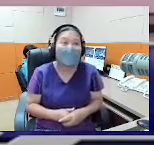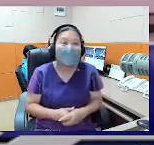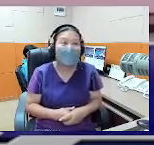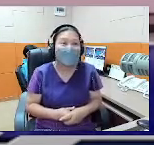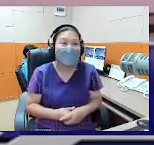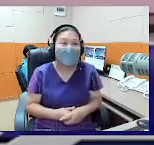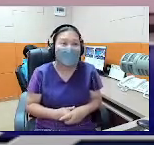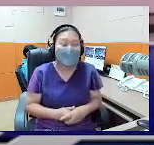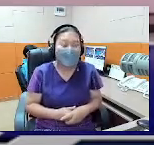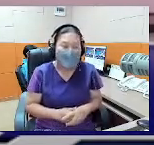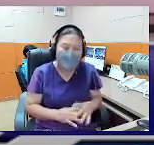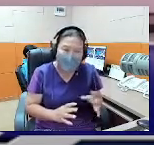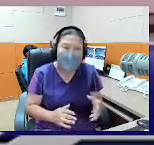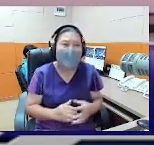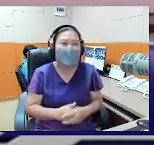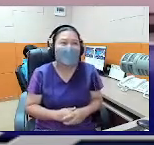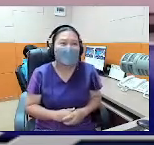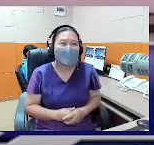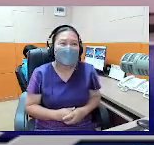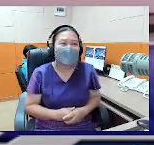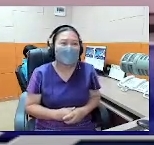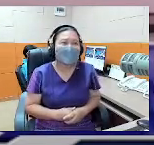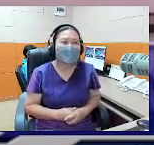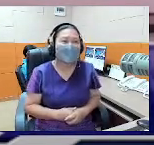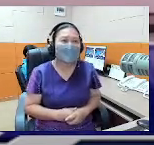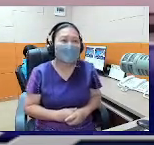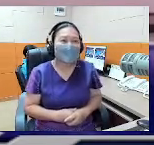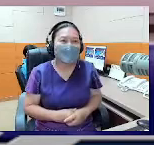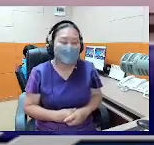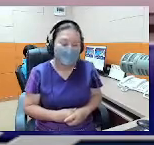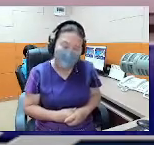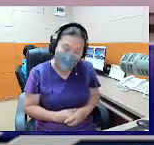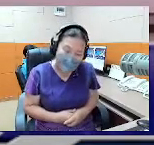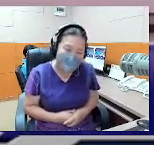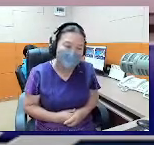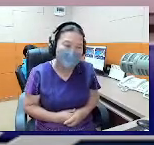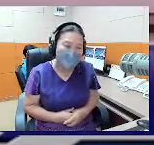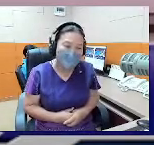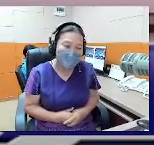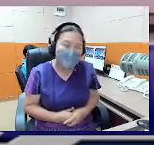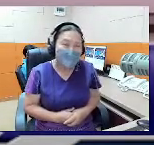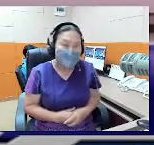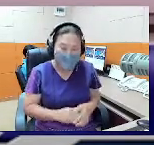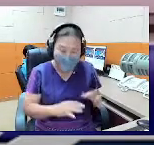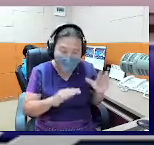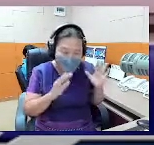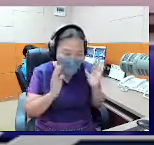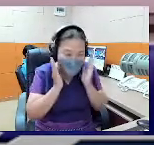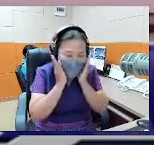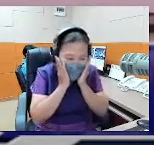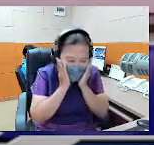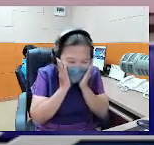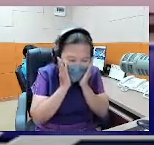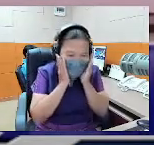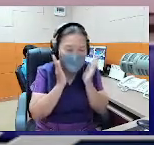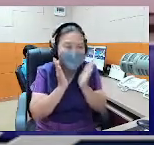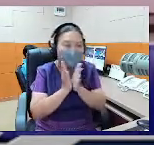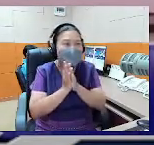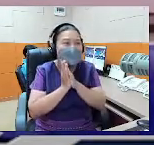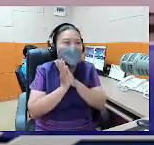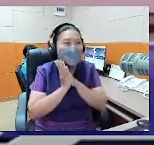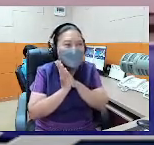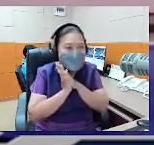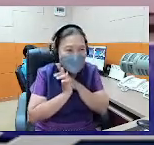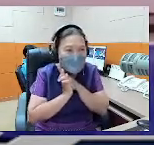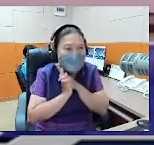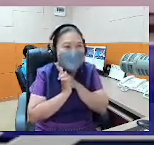ควต้าเหรอคะ ใช่ค่ะ รับเท่าไหร่คะอาจารย ์20ท่านเท่านั้นค่ะ 20ท่านเท่านั้น เล็กๆค่ะ ถามกระซิบนิดนึง